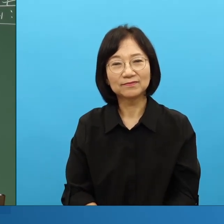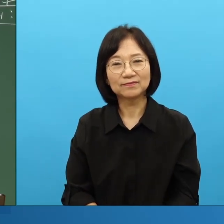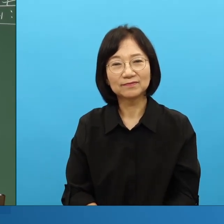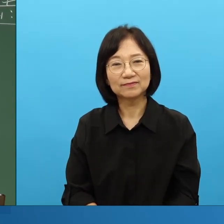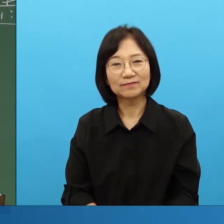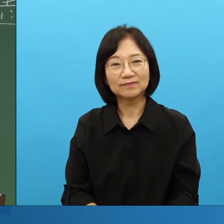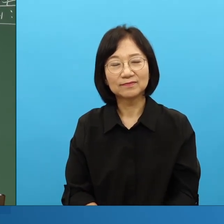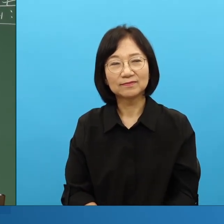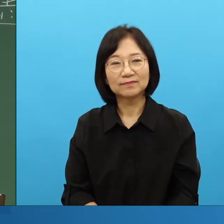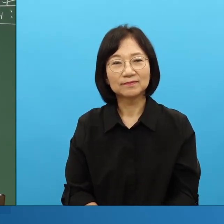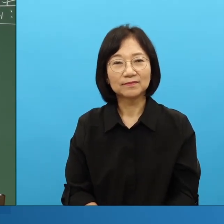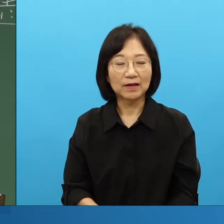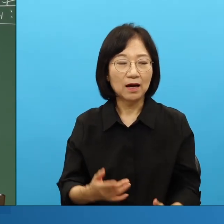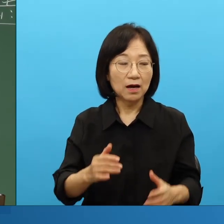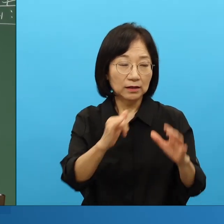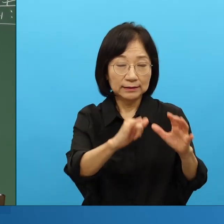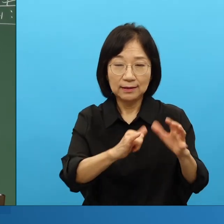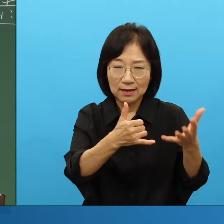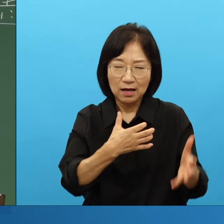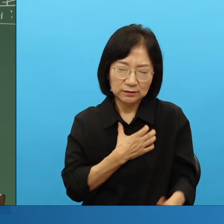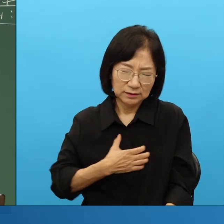세상 근심인 사람 한번 찾아봅시다.